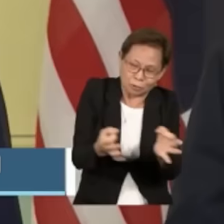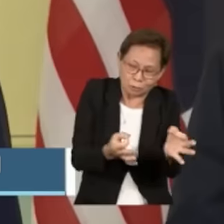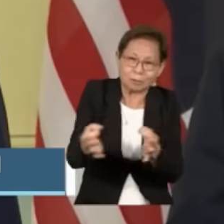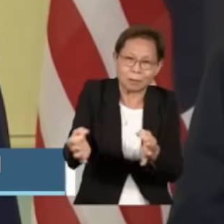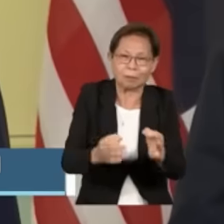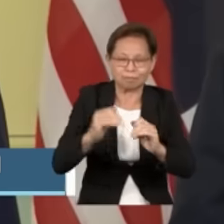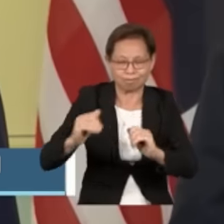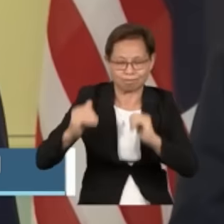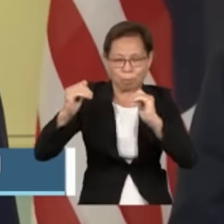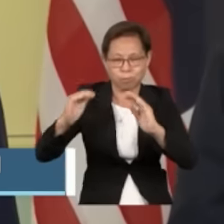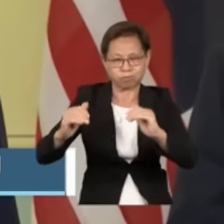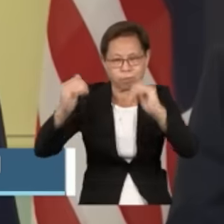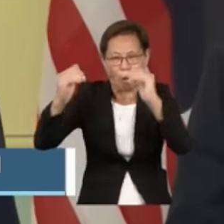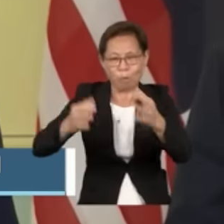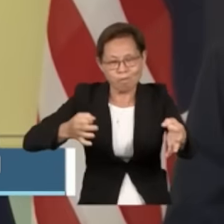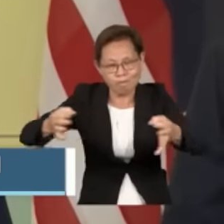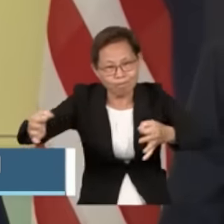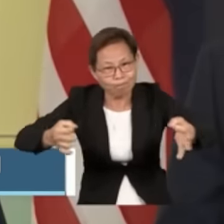berperingkat.